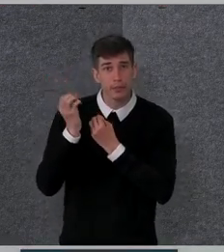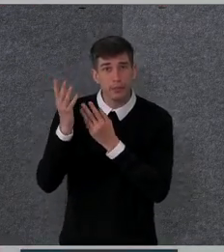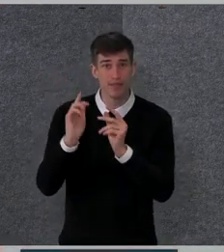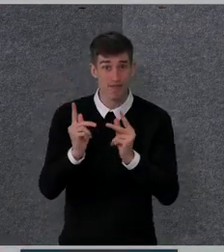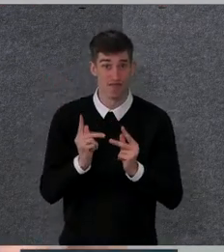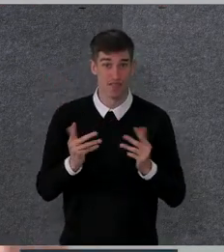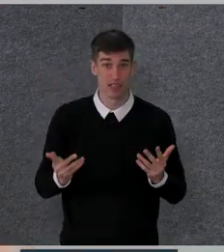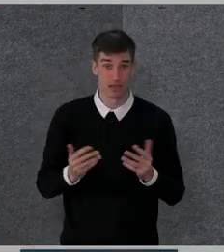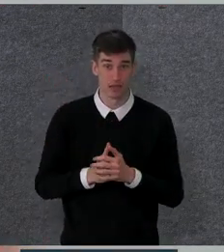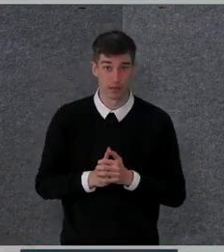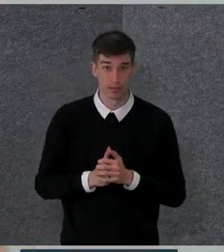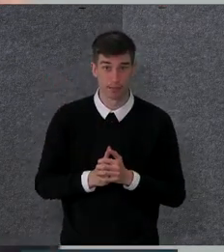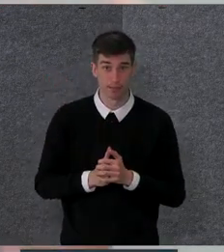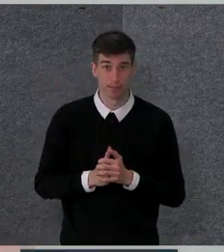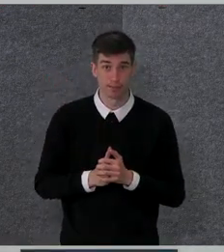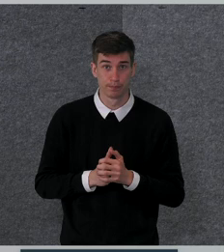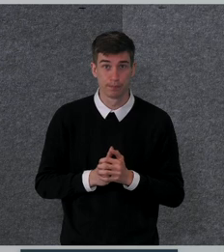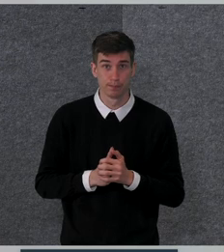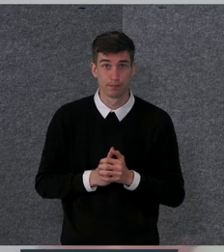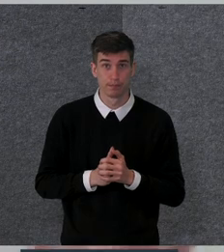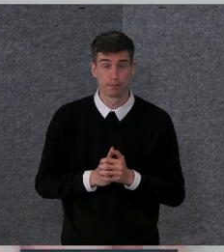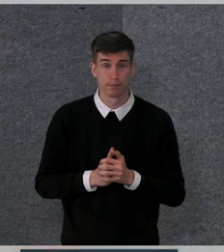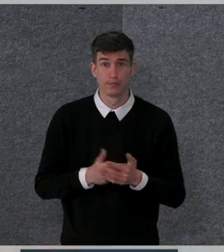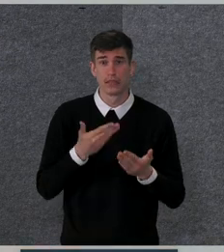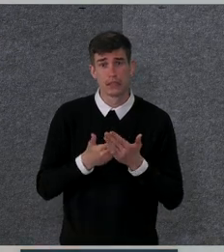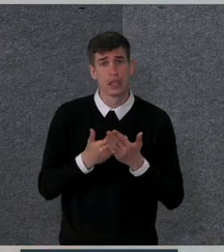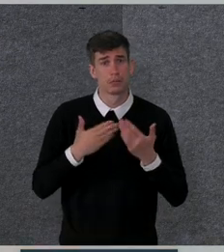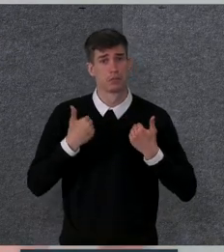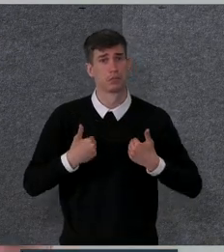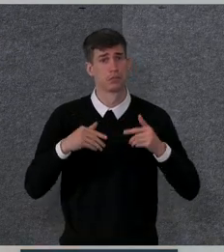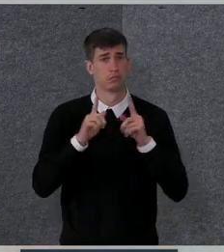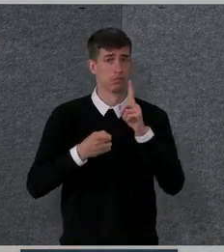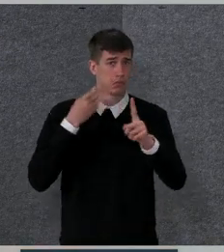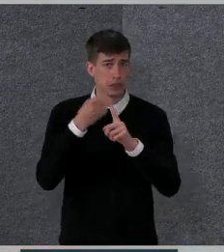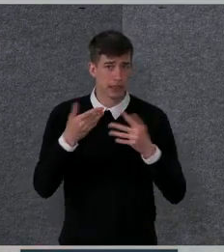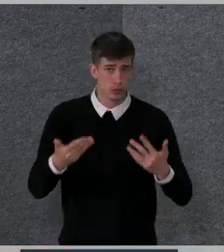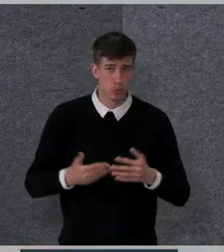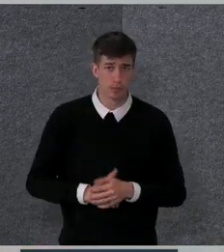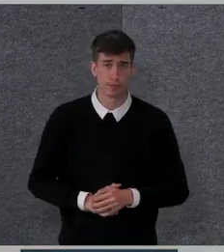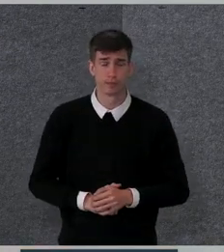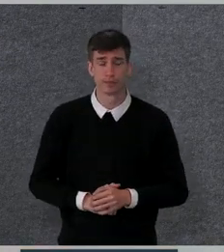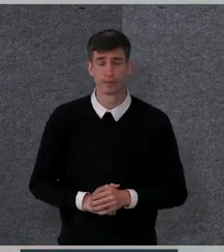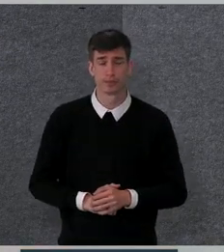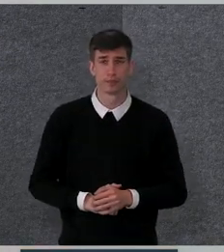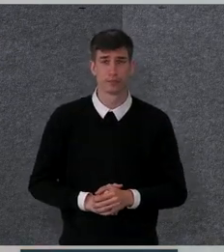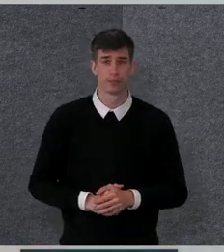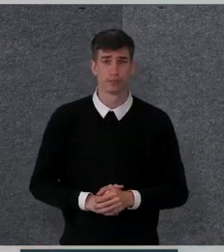hinzuweisen, fände ich unglaublich wichtig und dafür stehe ich einfach. Das ist das, was ich